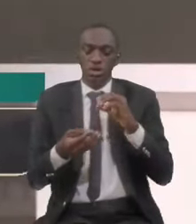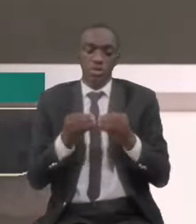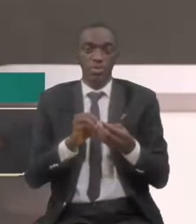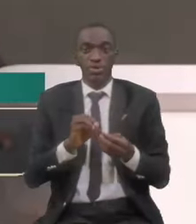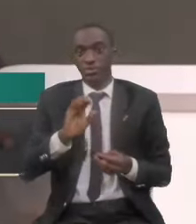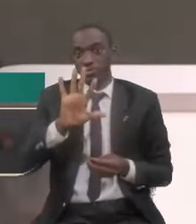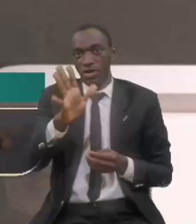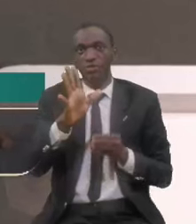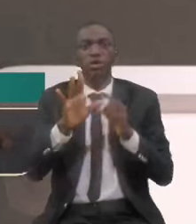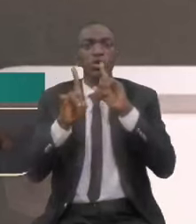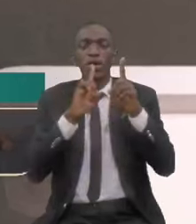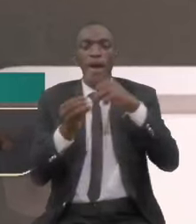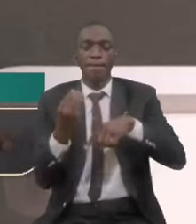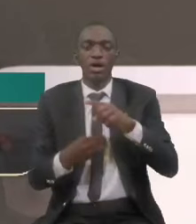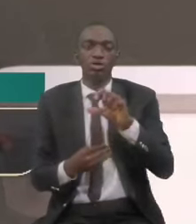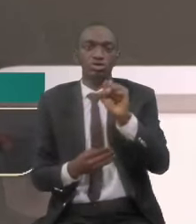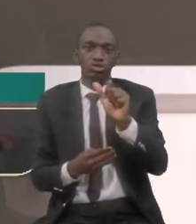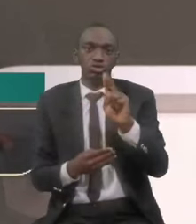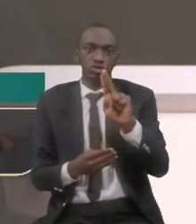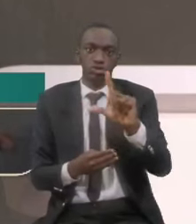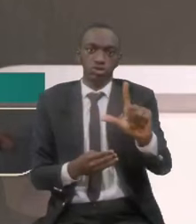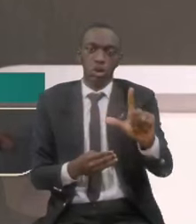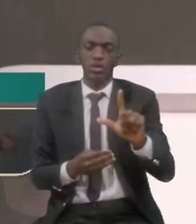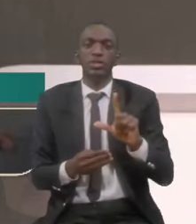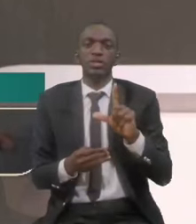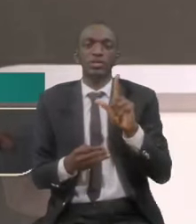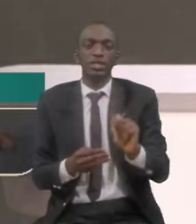La persévérance extraordinaire de Saul.